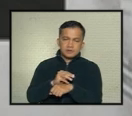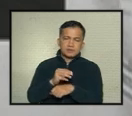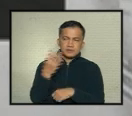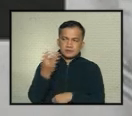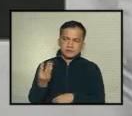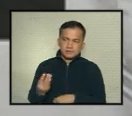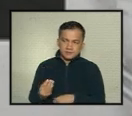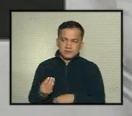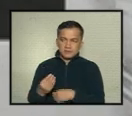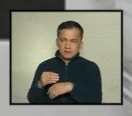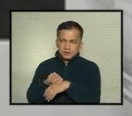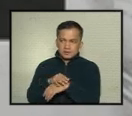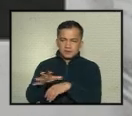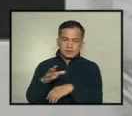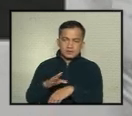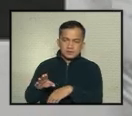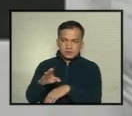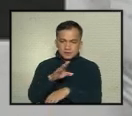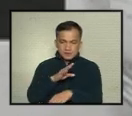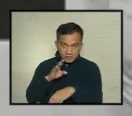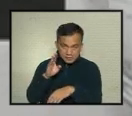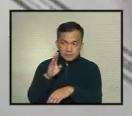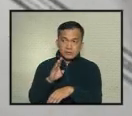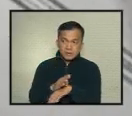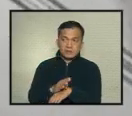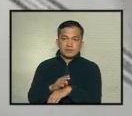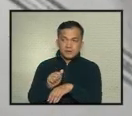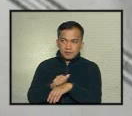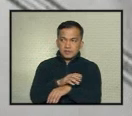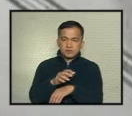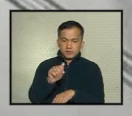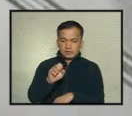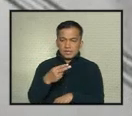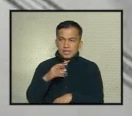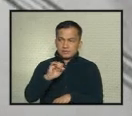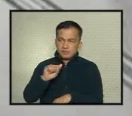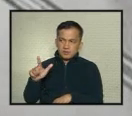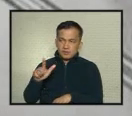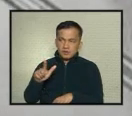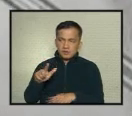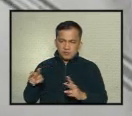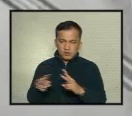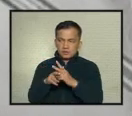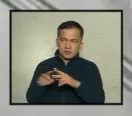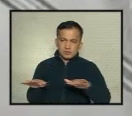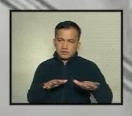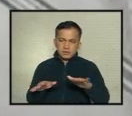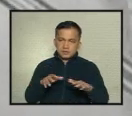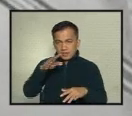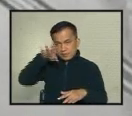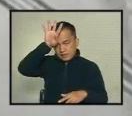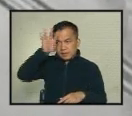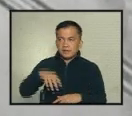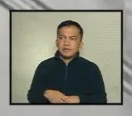at munisipalidad sa Batangas. Damay rin ang mga bayan na naapektuhan ng ashfall at volcanic earthquake